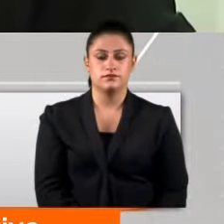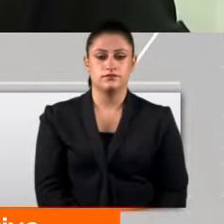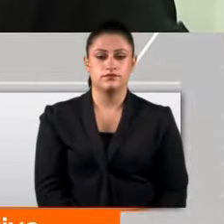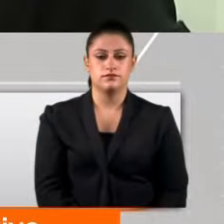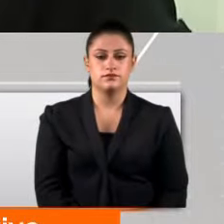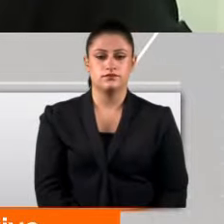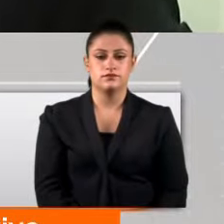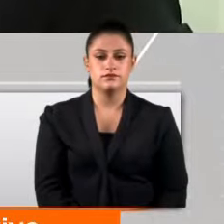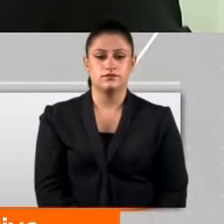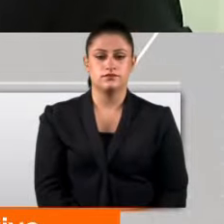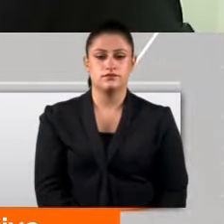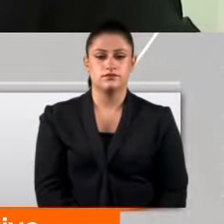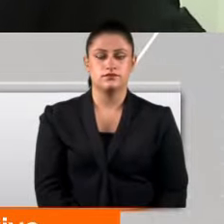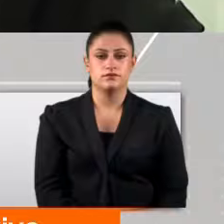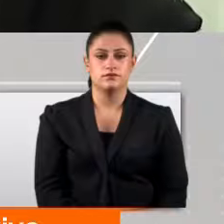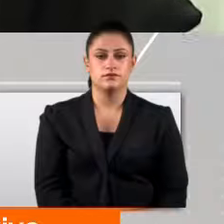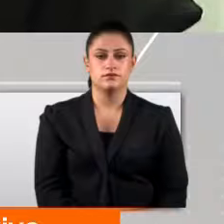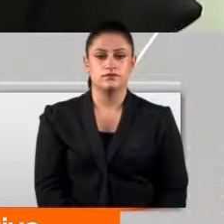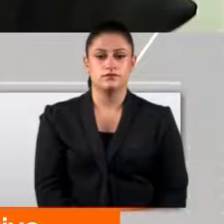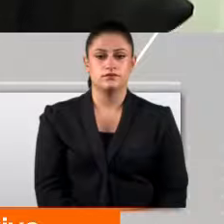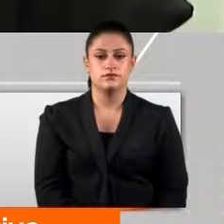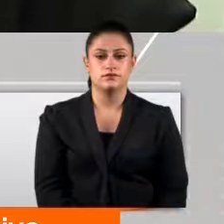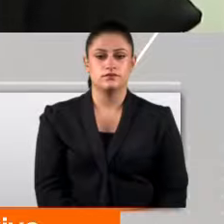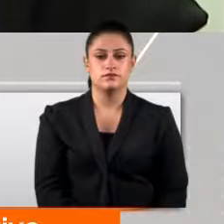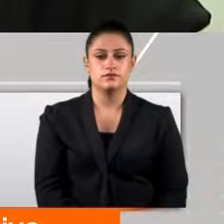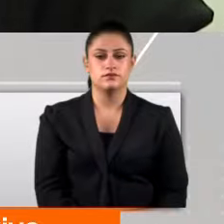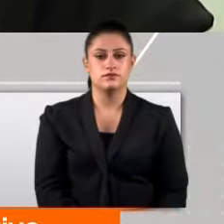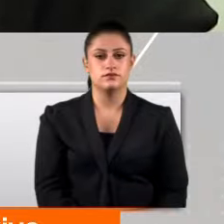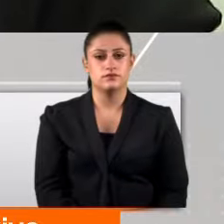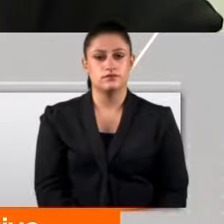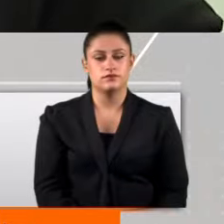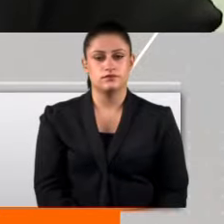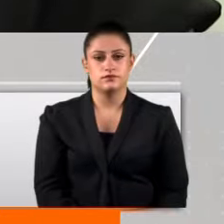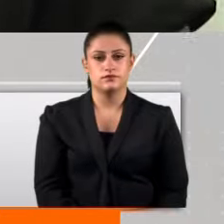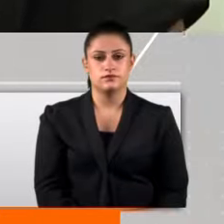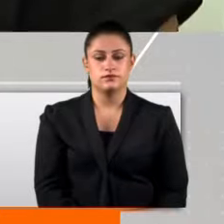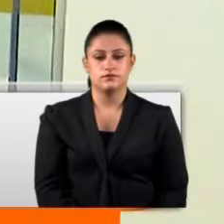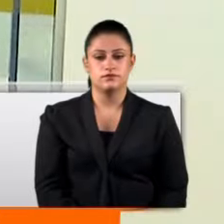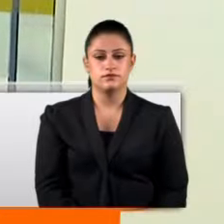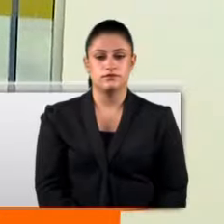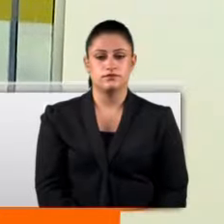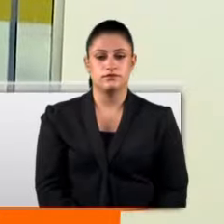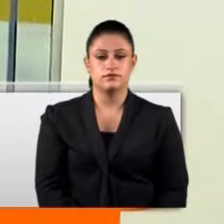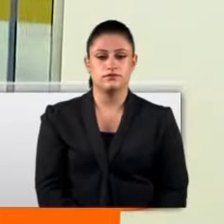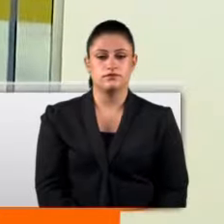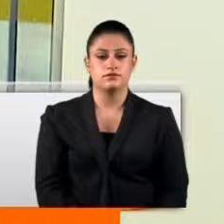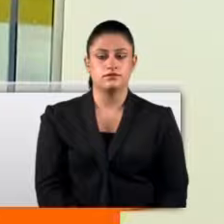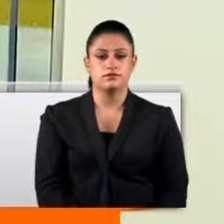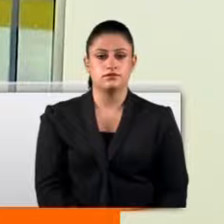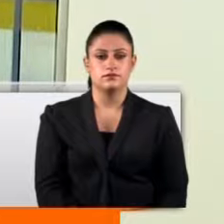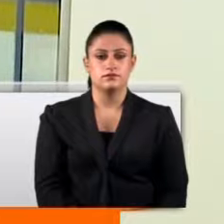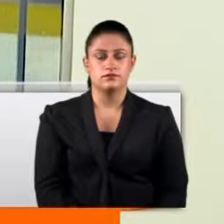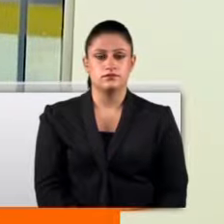kalacak. Kadına takılan erkek kol saati erkeğin olacak, yani damadın. Erkeğe damada takılan bilezik